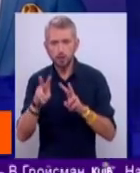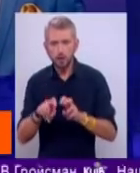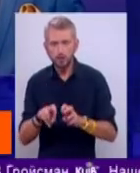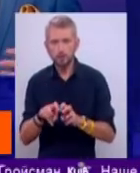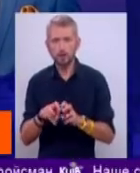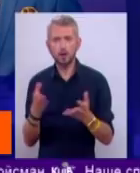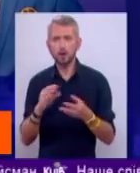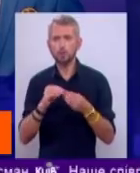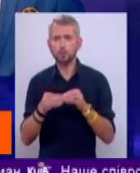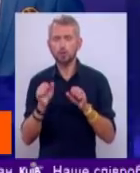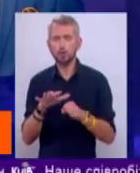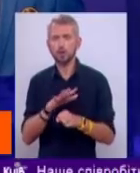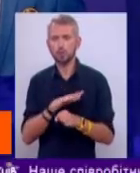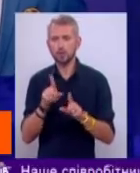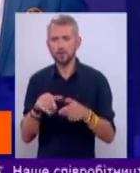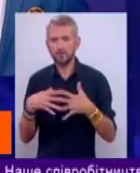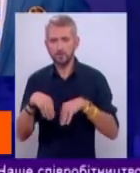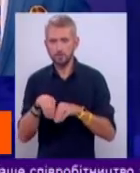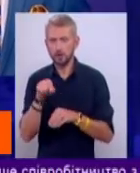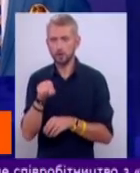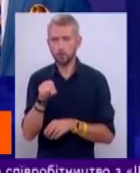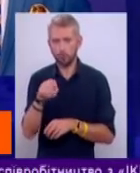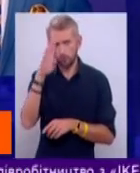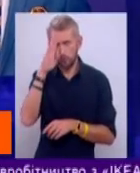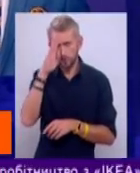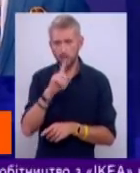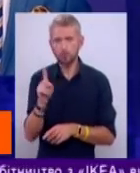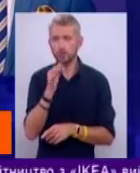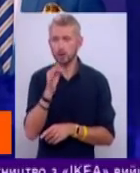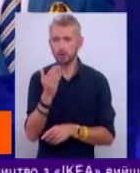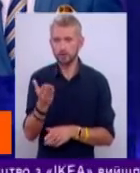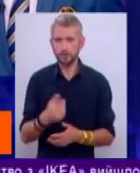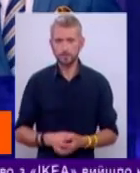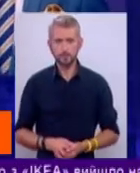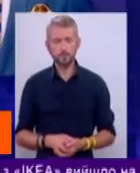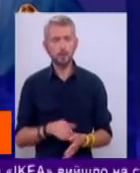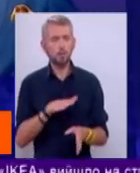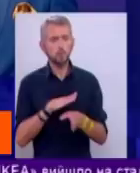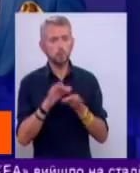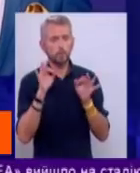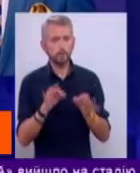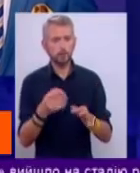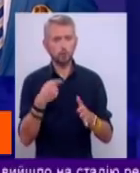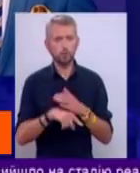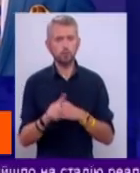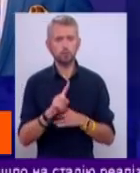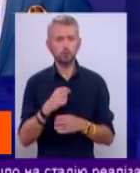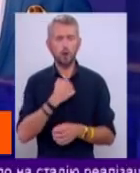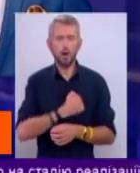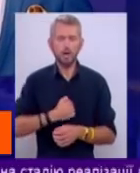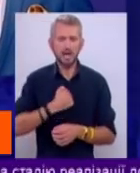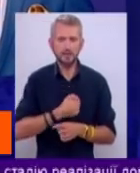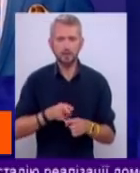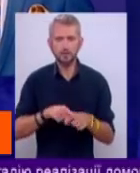а які проблеми могли бути навіть в сім'ї цього хлопчика. Що скажете ви? Абсолютно вірно, тому що агресія – це